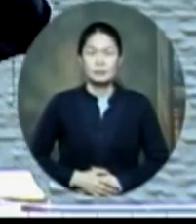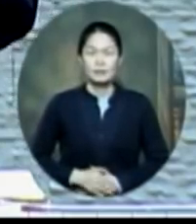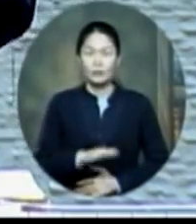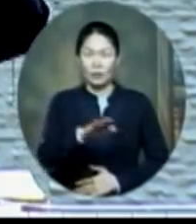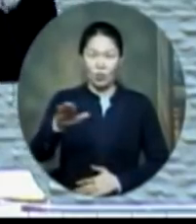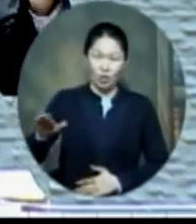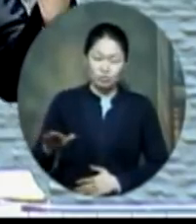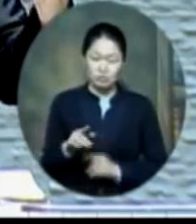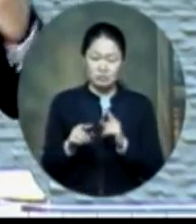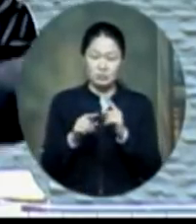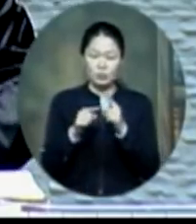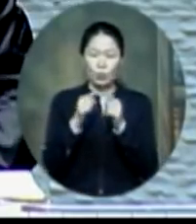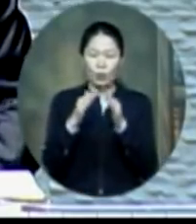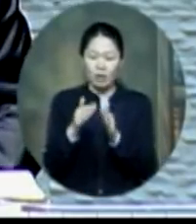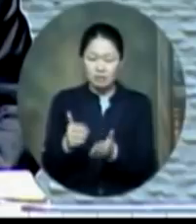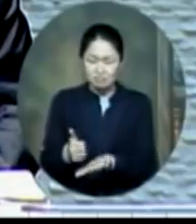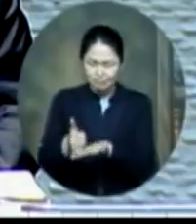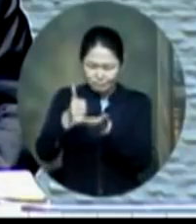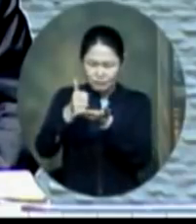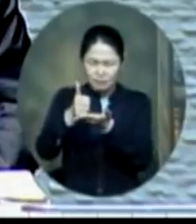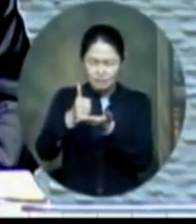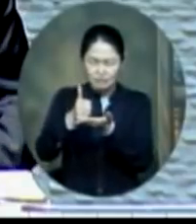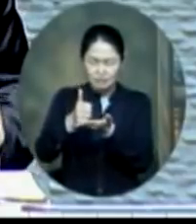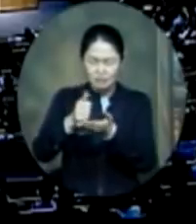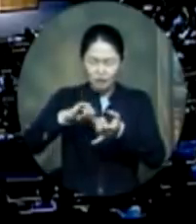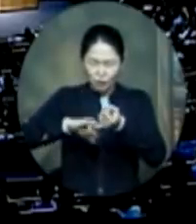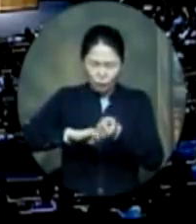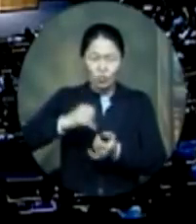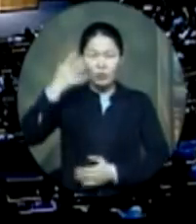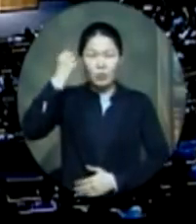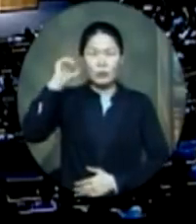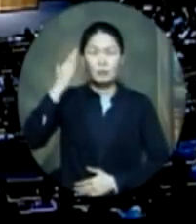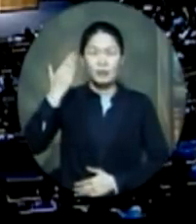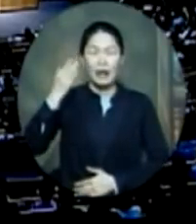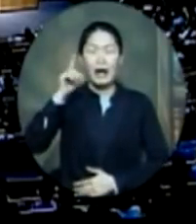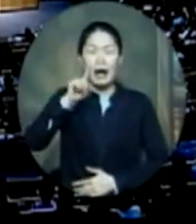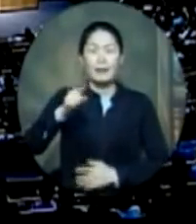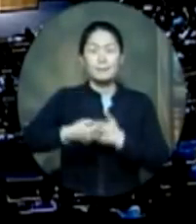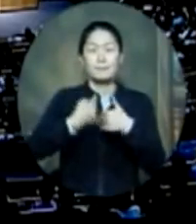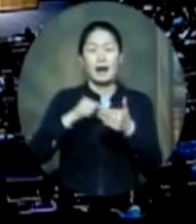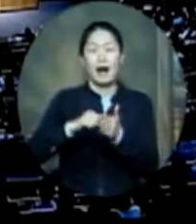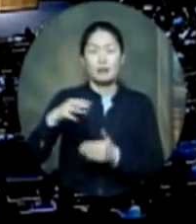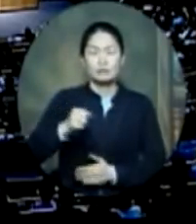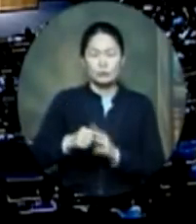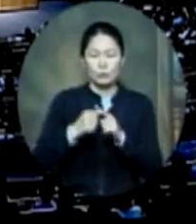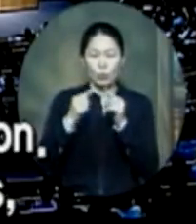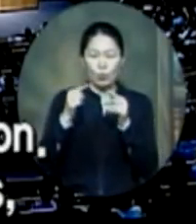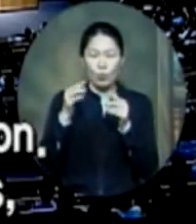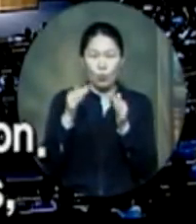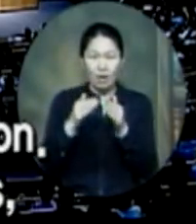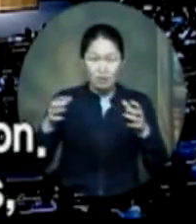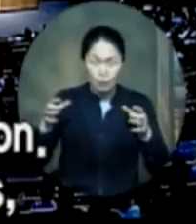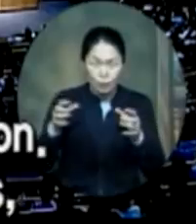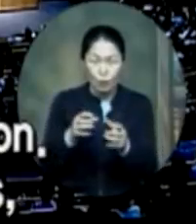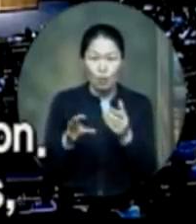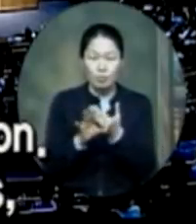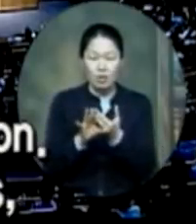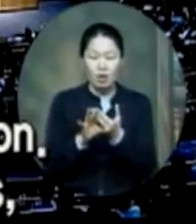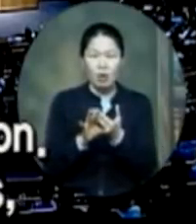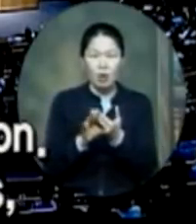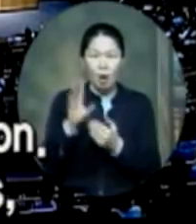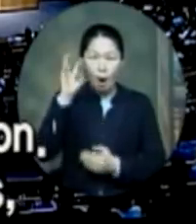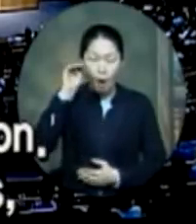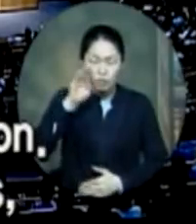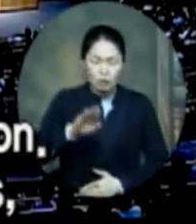여러분, 교회를 섬기면서 명심해 보세요. 한 마음으로 우리가 교회를 모아주면 얼마 안 가서 교회에